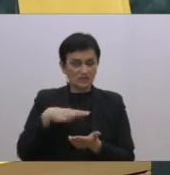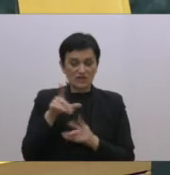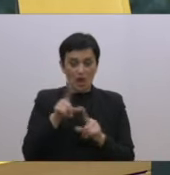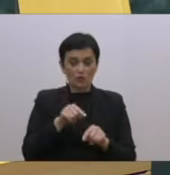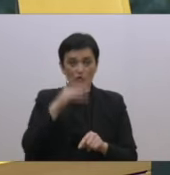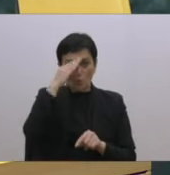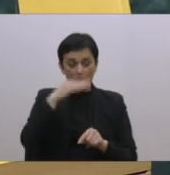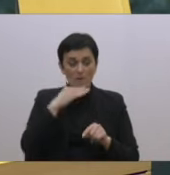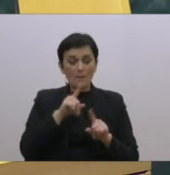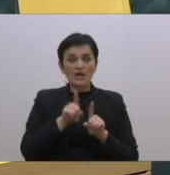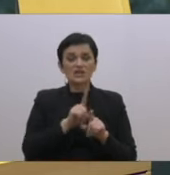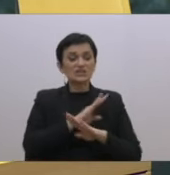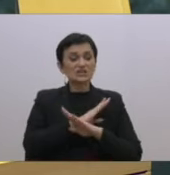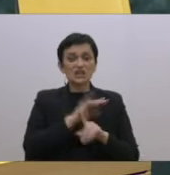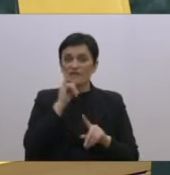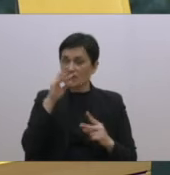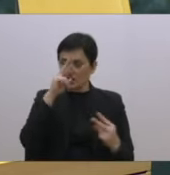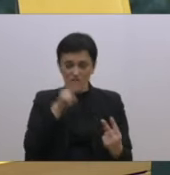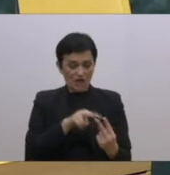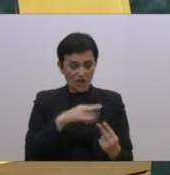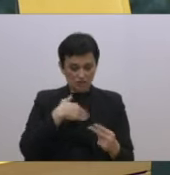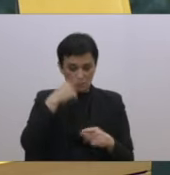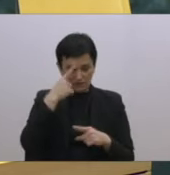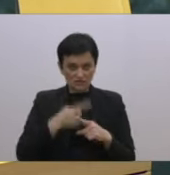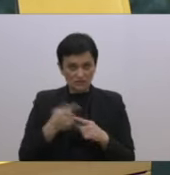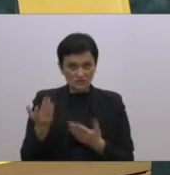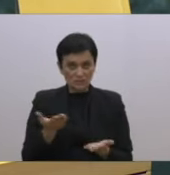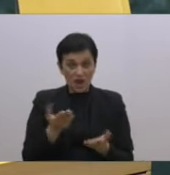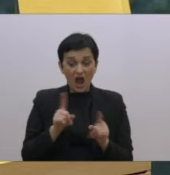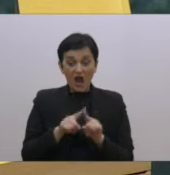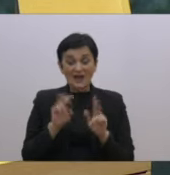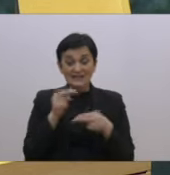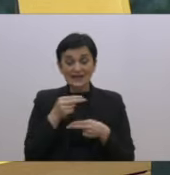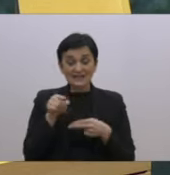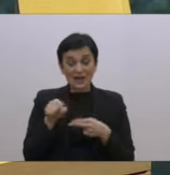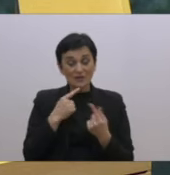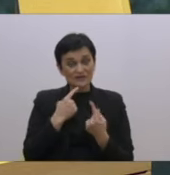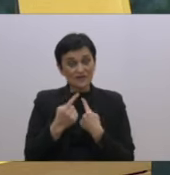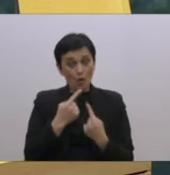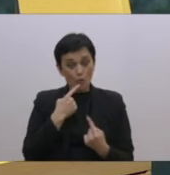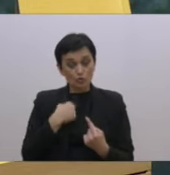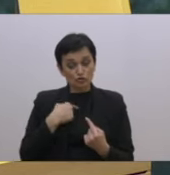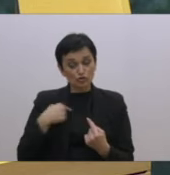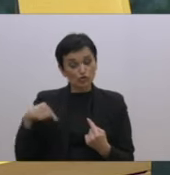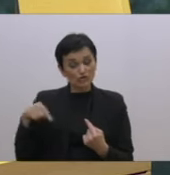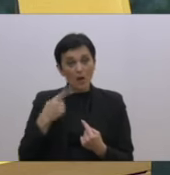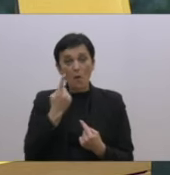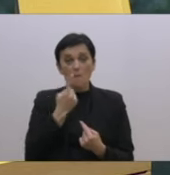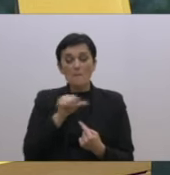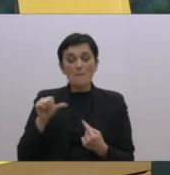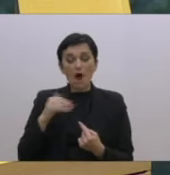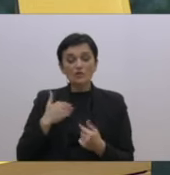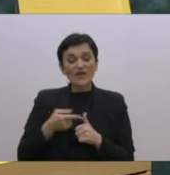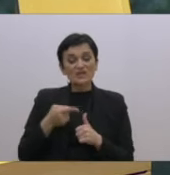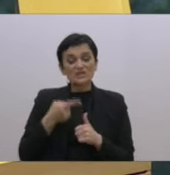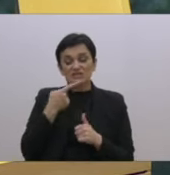ისა გარდაიცვალა რომ ვერ ნახა ჩემი ძმა. ამიტომ როდესაც ესეთ თემებზე საუბრობთ ჩვენ, ჩვენ მარტო ჩვენი სახელით კი არ